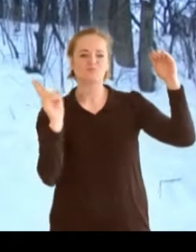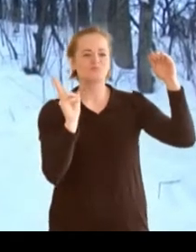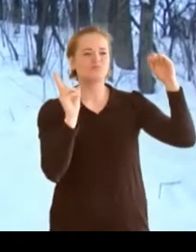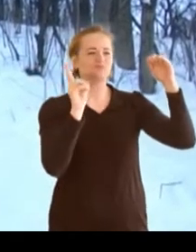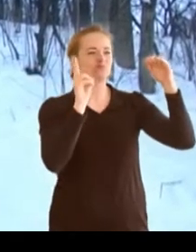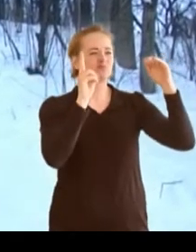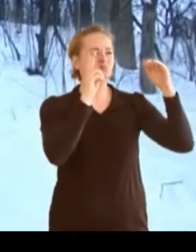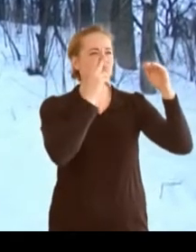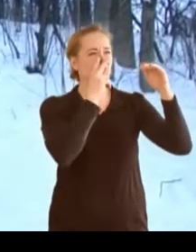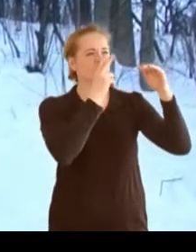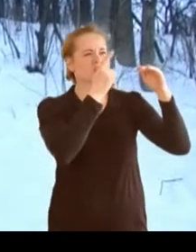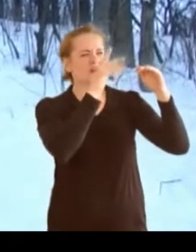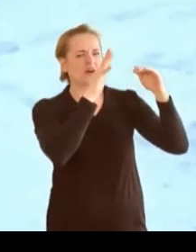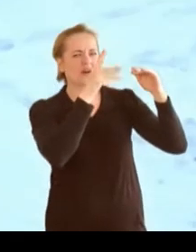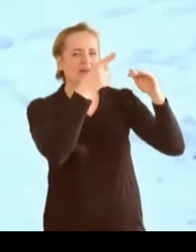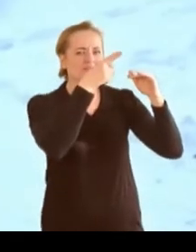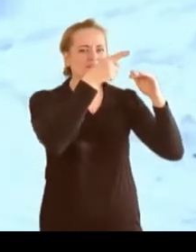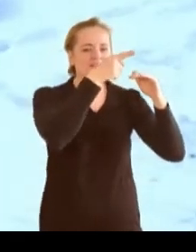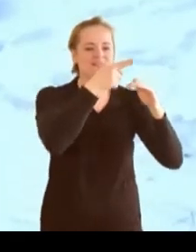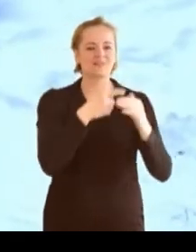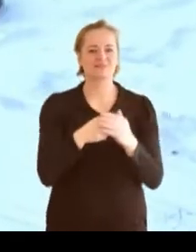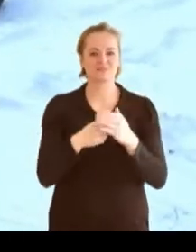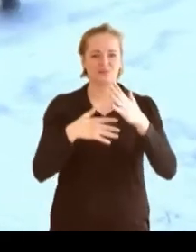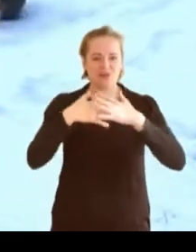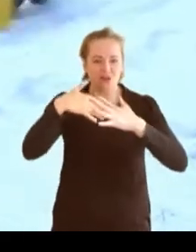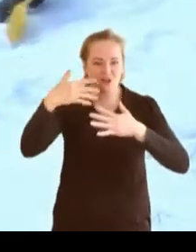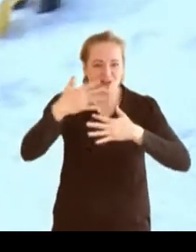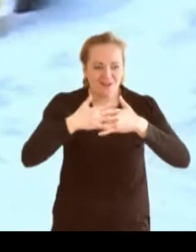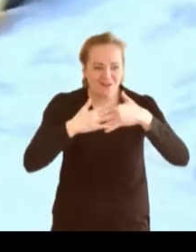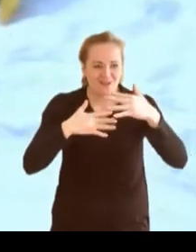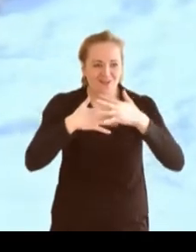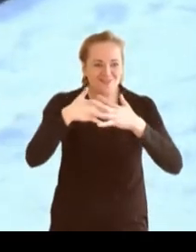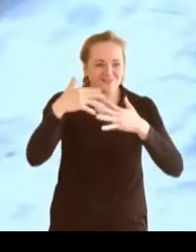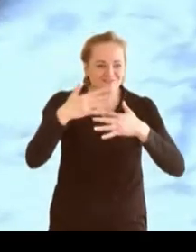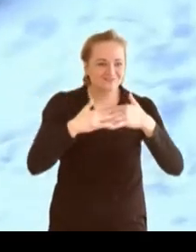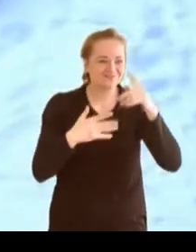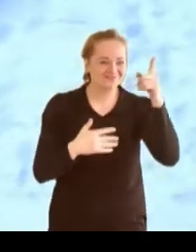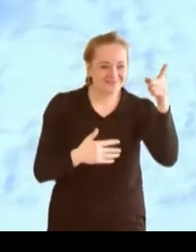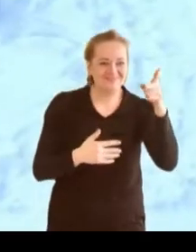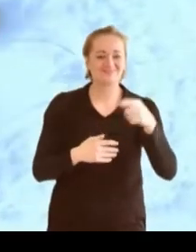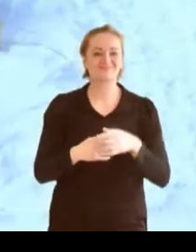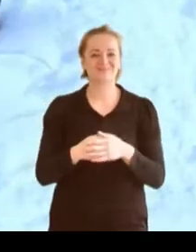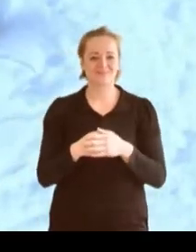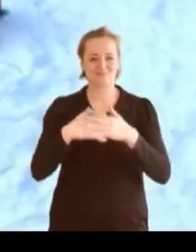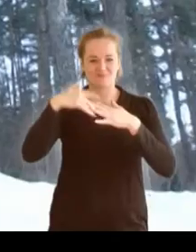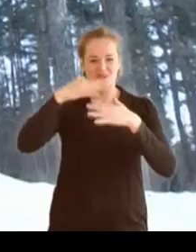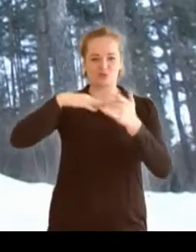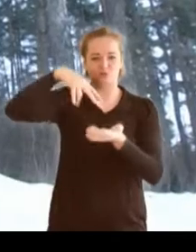Smagiai pačiužinėję, jie vėl užlipo ant kalno ir pamatė